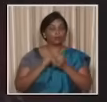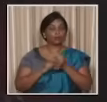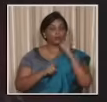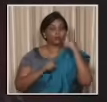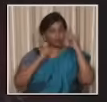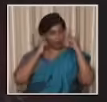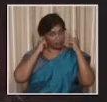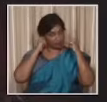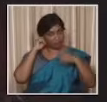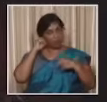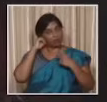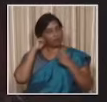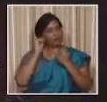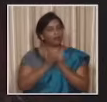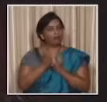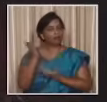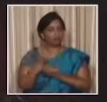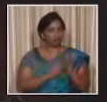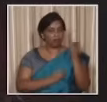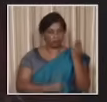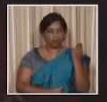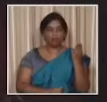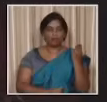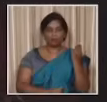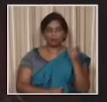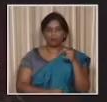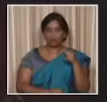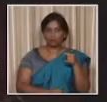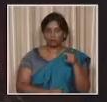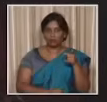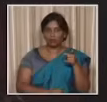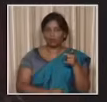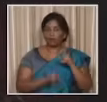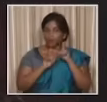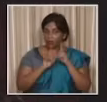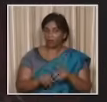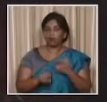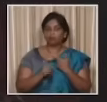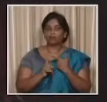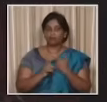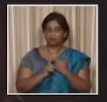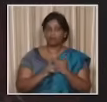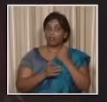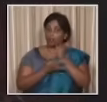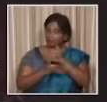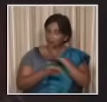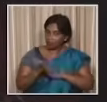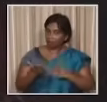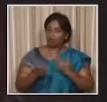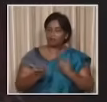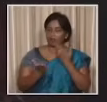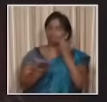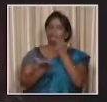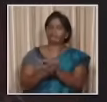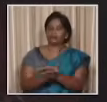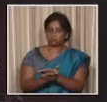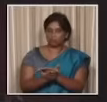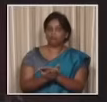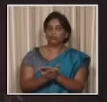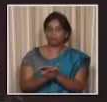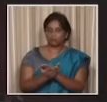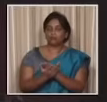උපසභාපතිට ලිඛිතව ඉල්ලනවා. එතකොට මෙන්න ඒකත් මම ඒ ලිපියක් මම හැන්සාගත